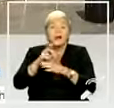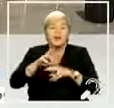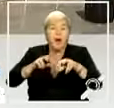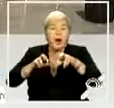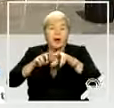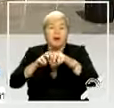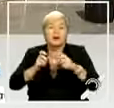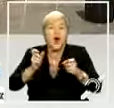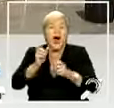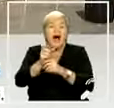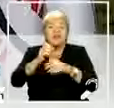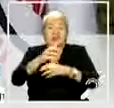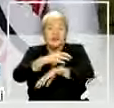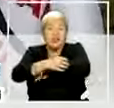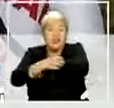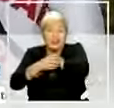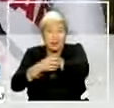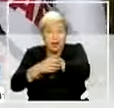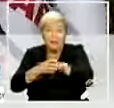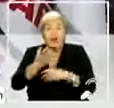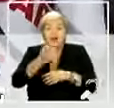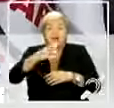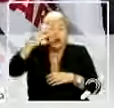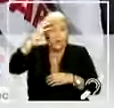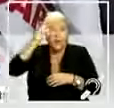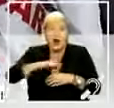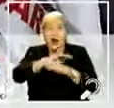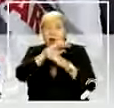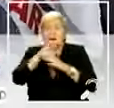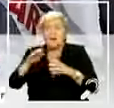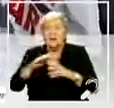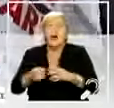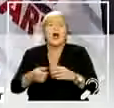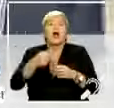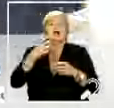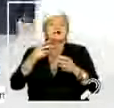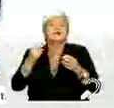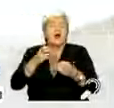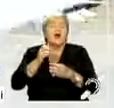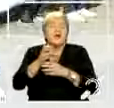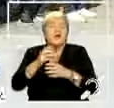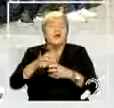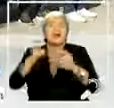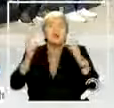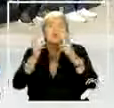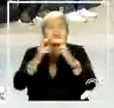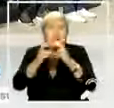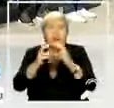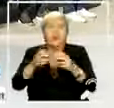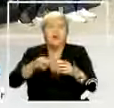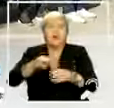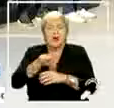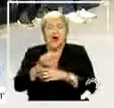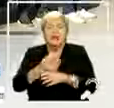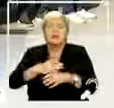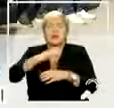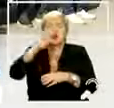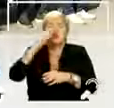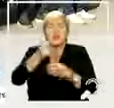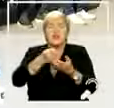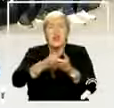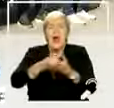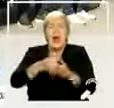marșul antisărăcie. Cer guvernanților înghețarea prețurilor la energie electrică și gaze și creșterea salariilor și pensiilor.